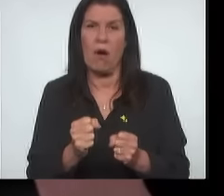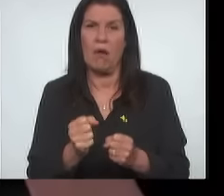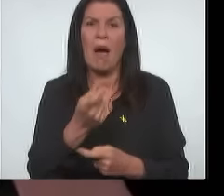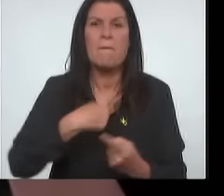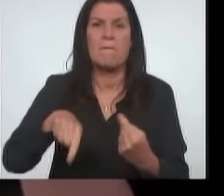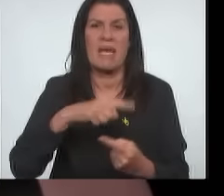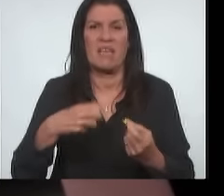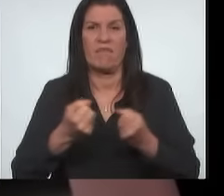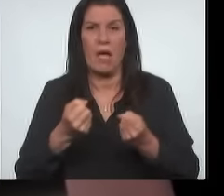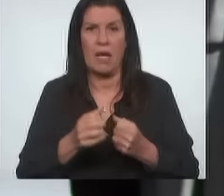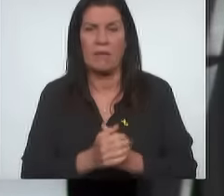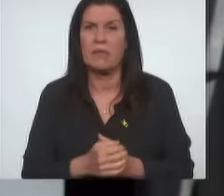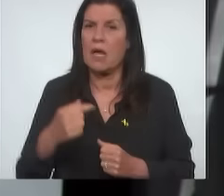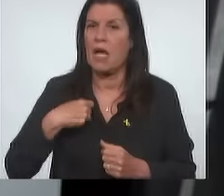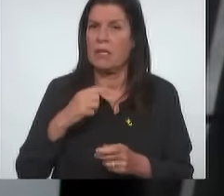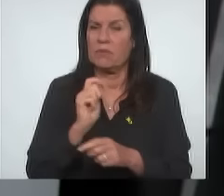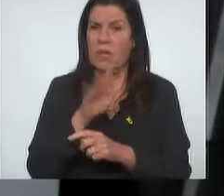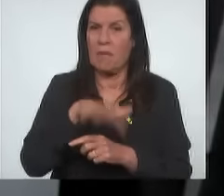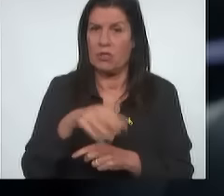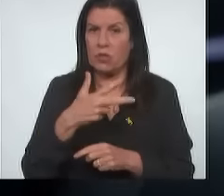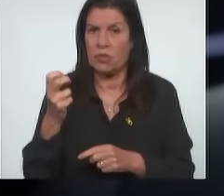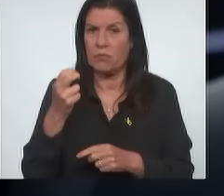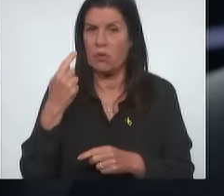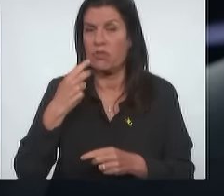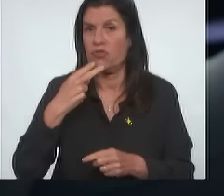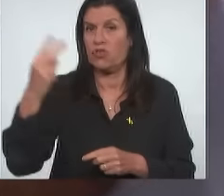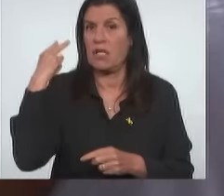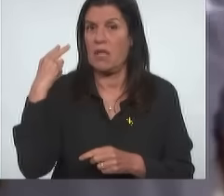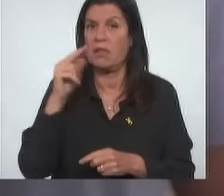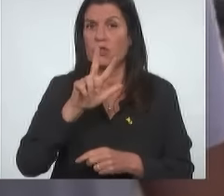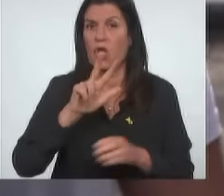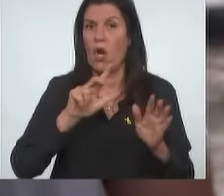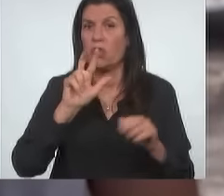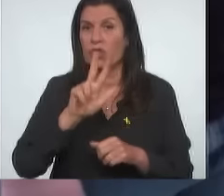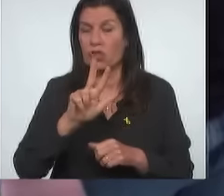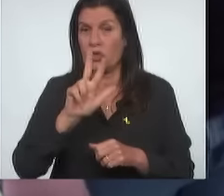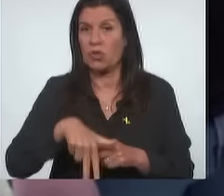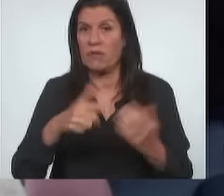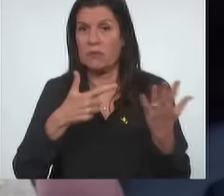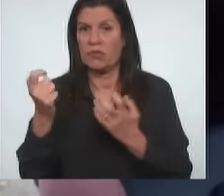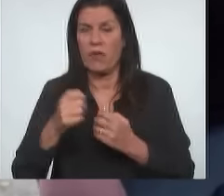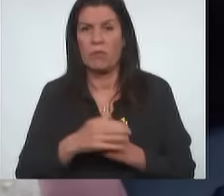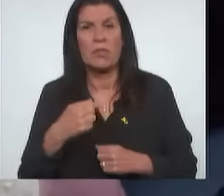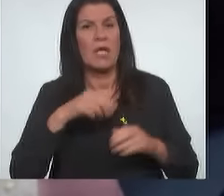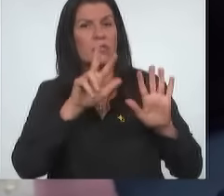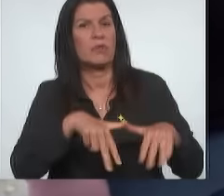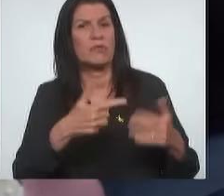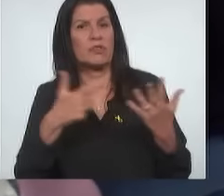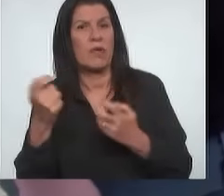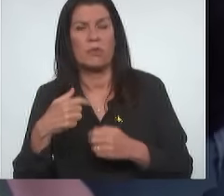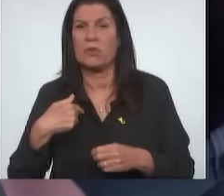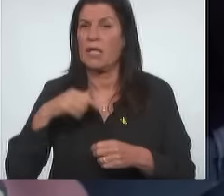אני 5,300, אבל לפני שנתיים שילמתי 3,700. אני 8,700, תביעה ראשונה. אני